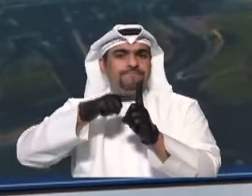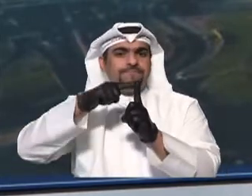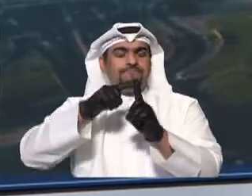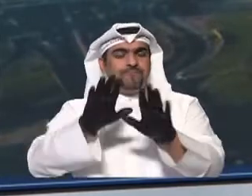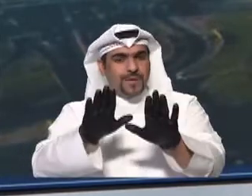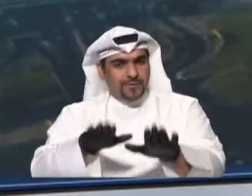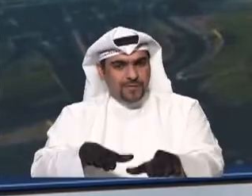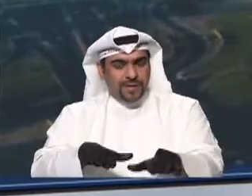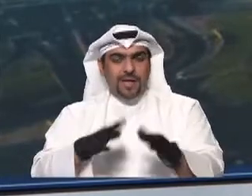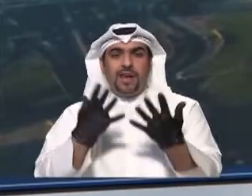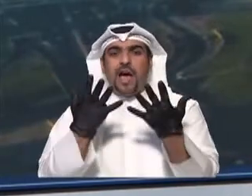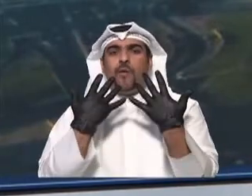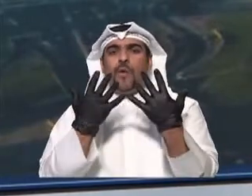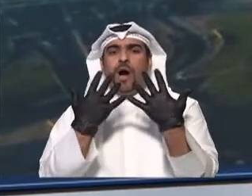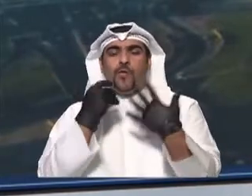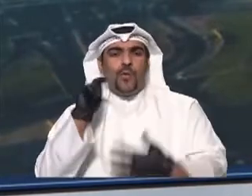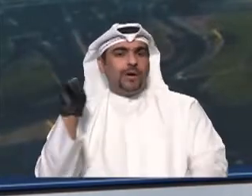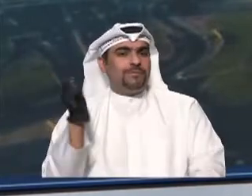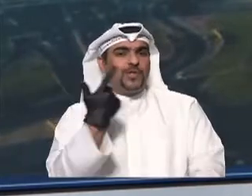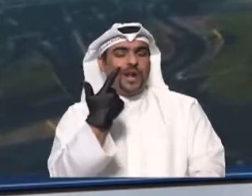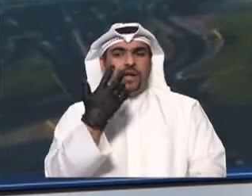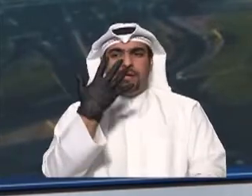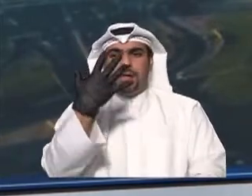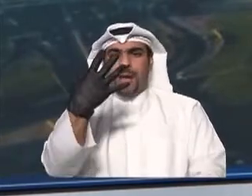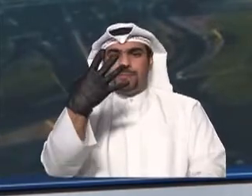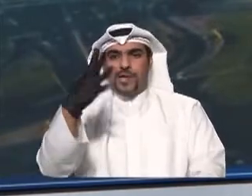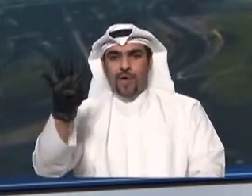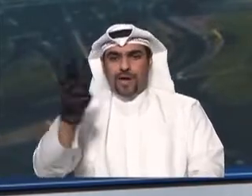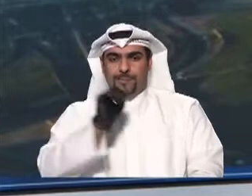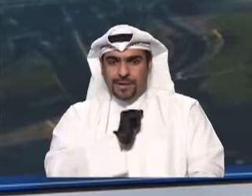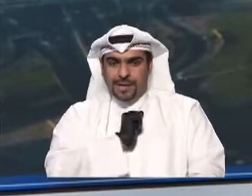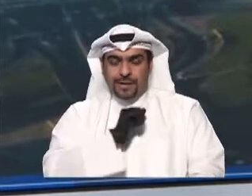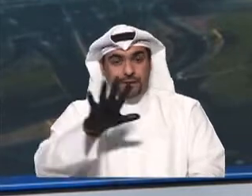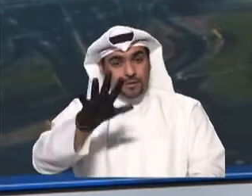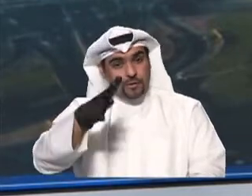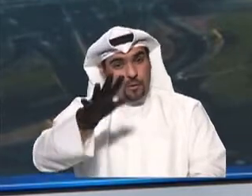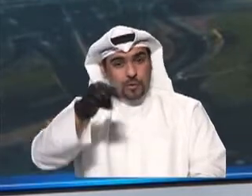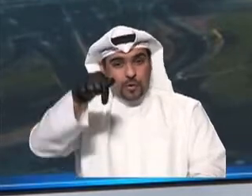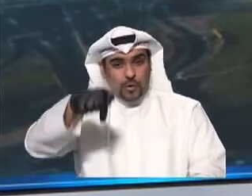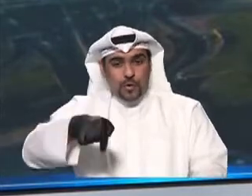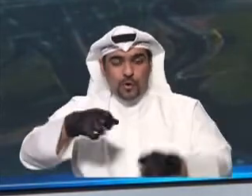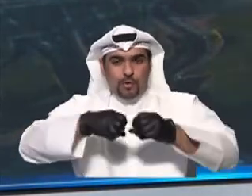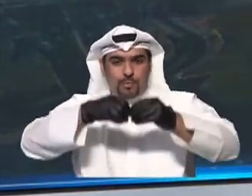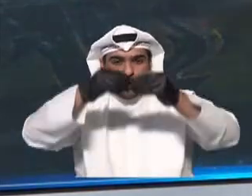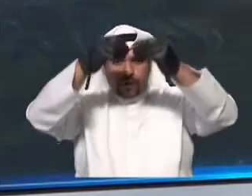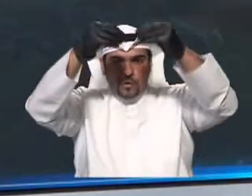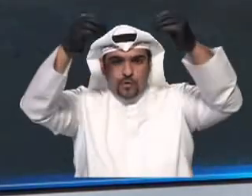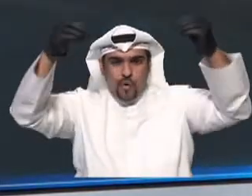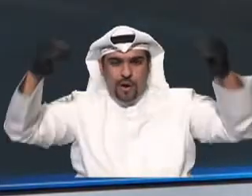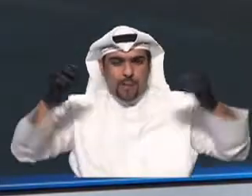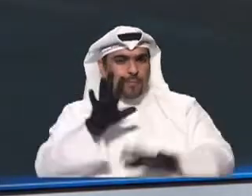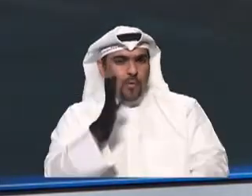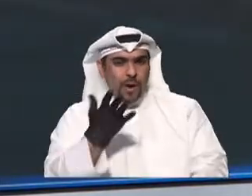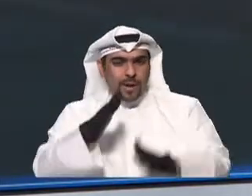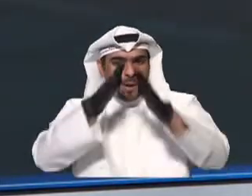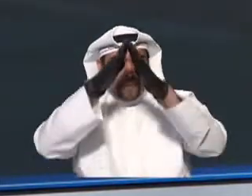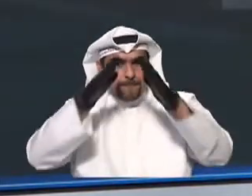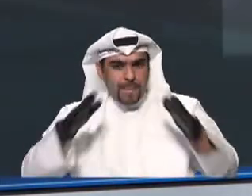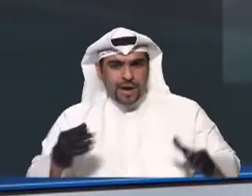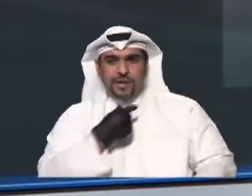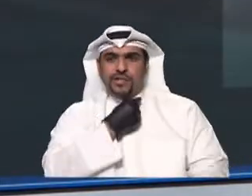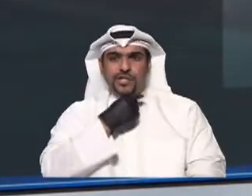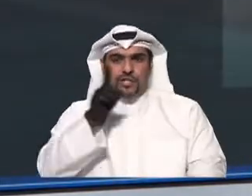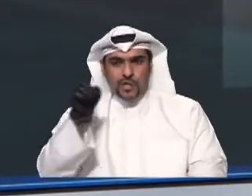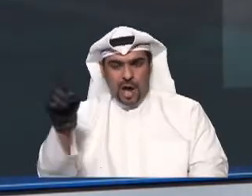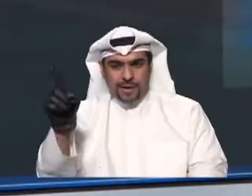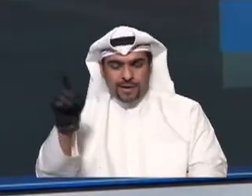بين 15 إلى 45 كيلومتر في الساعة مع فرصة الغبار خاصة على المناطق المكشوفة، وأيضا متوقع أجواء شديدة